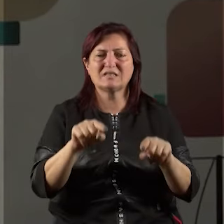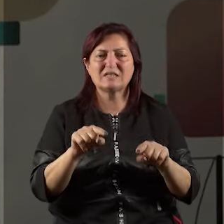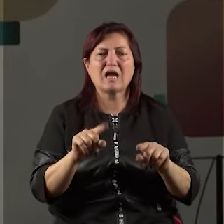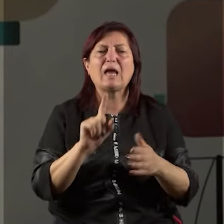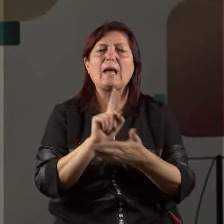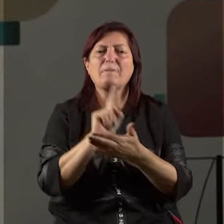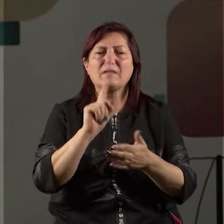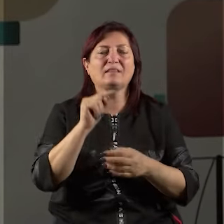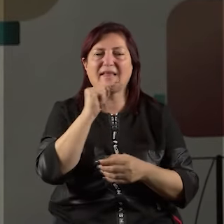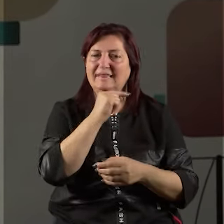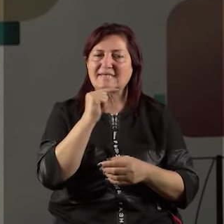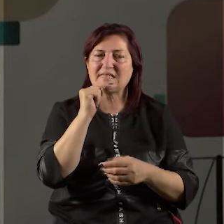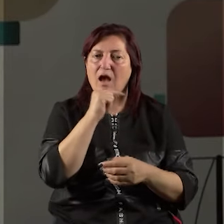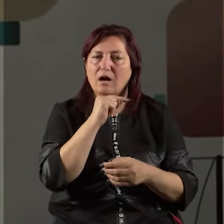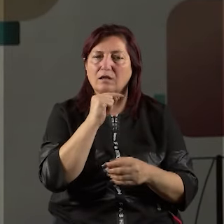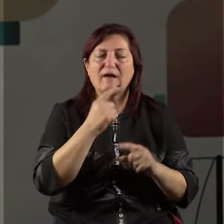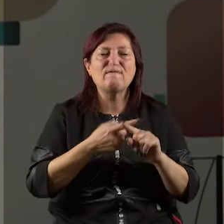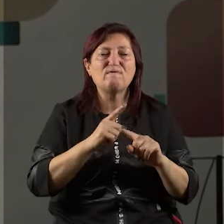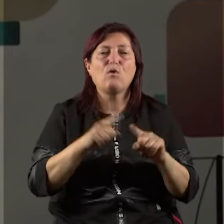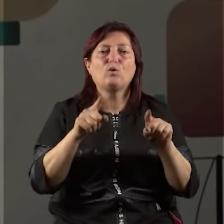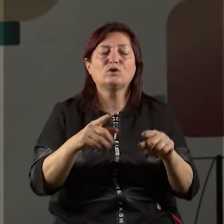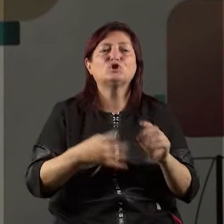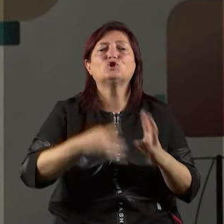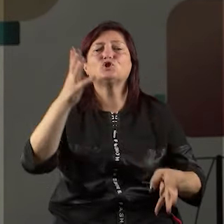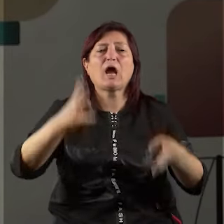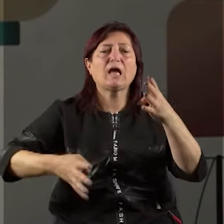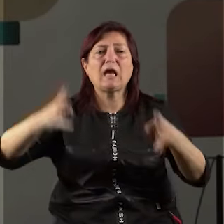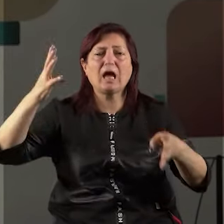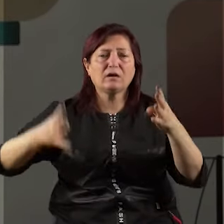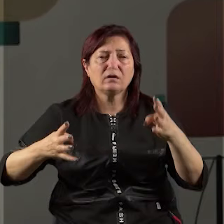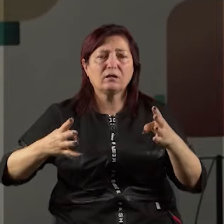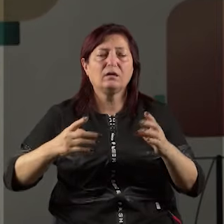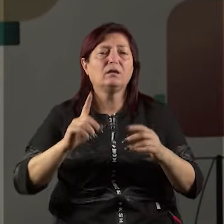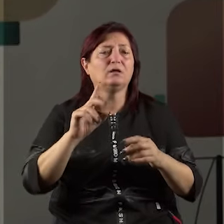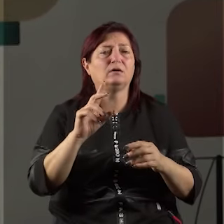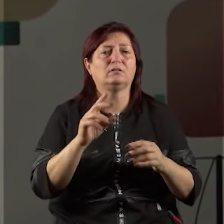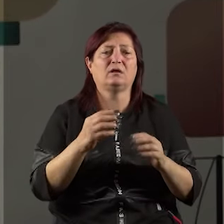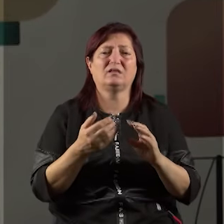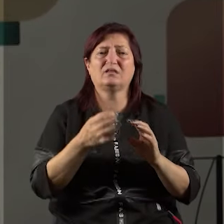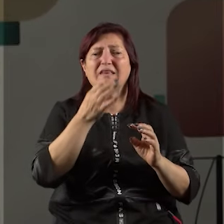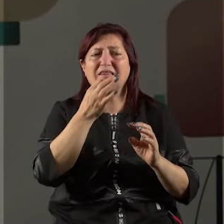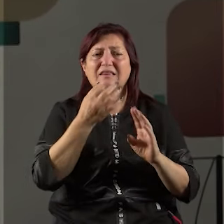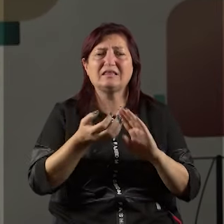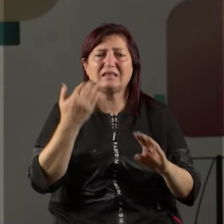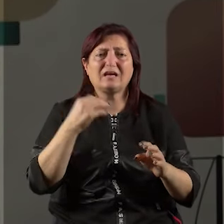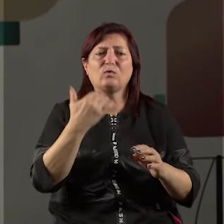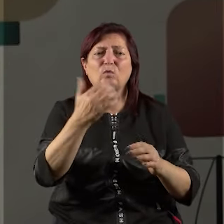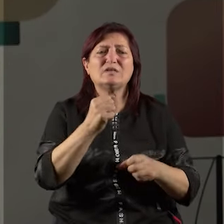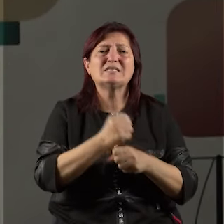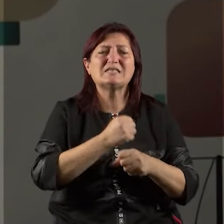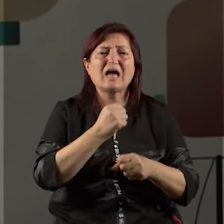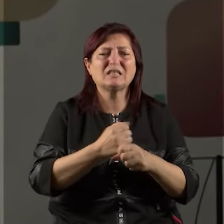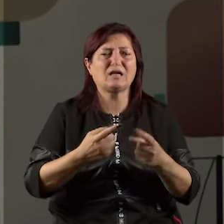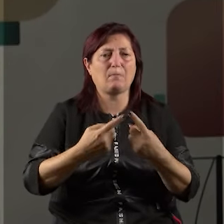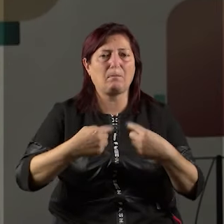հիմնականը տնտեսականն է, որ այդ շենքերը նախ ստեղծագործական միությունների